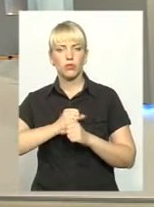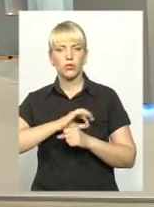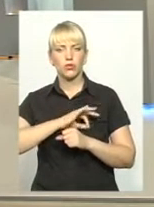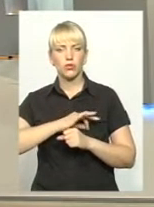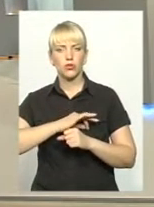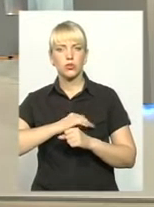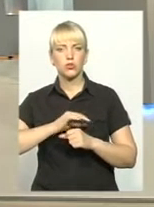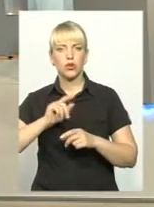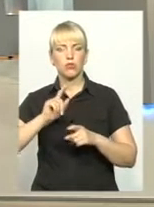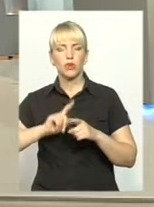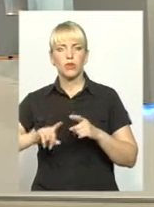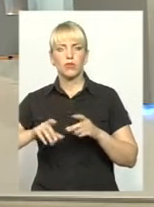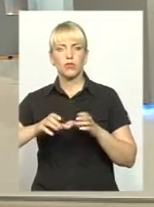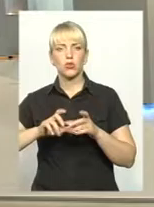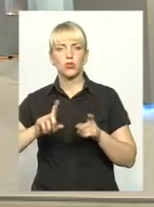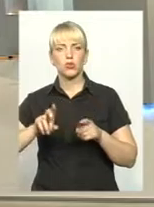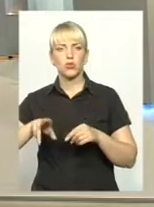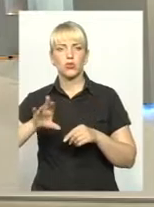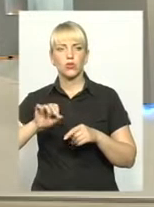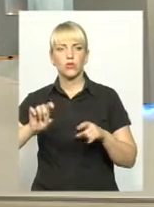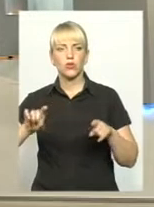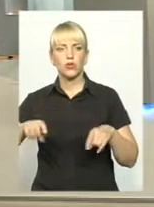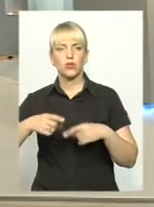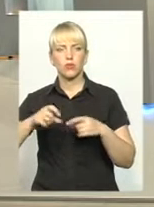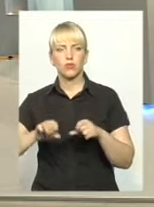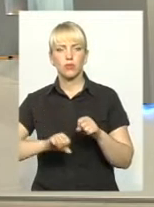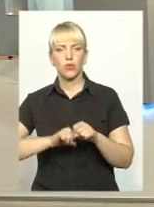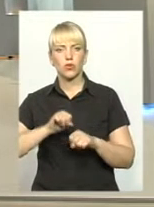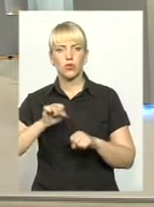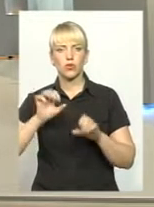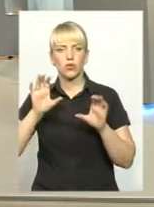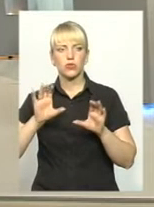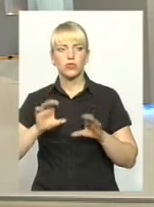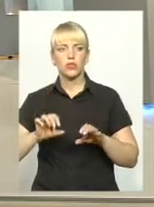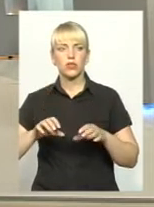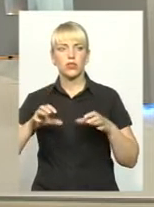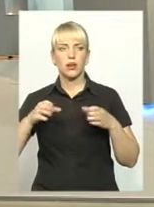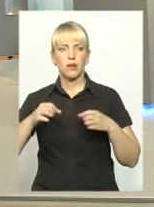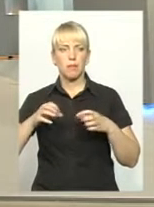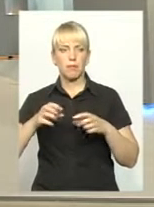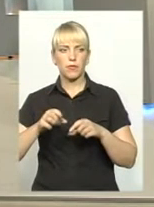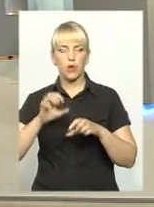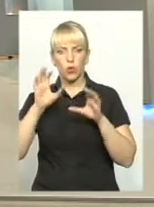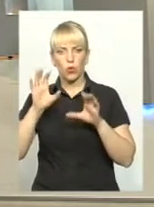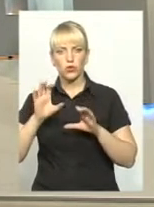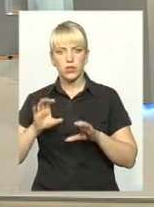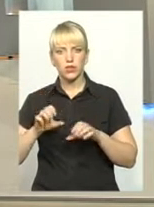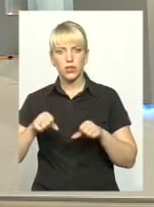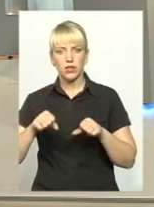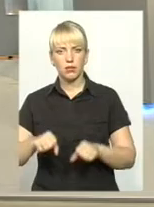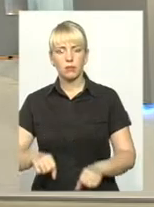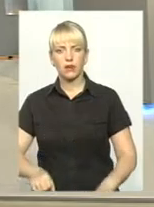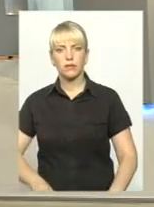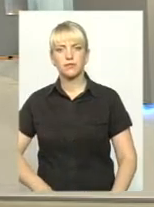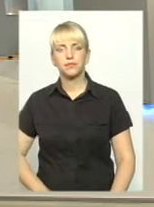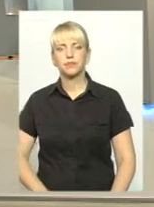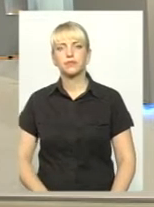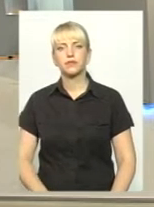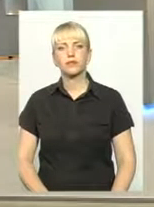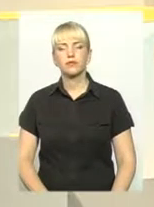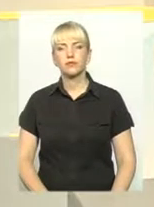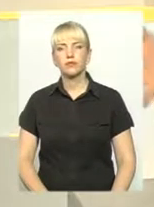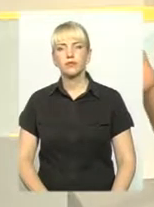щоб вжити всіх заходів щодо відновлення порушених конституційних прав. Скажіть, будь ласка, ще порушення